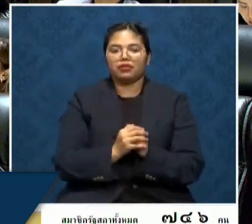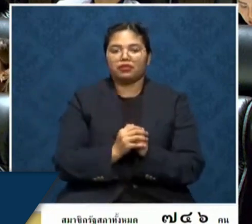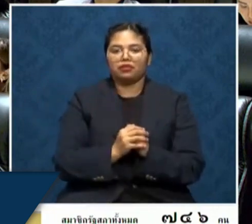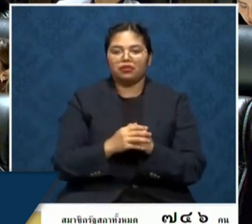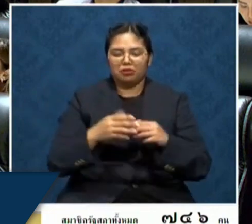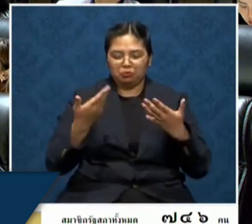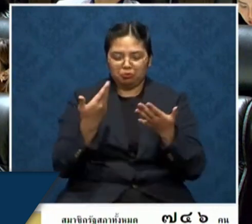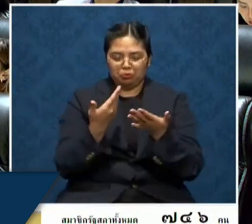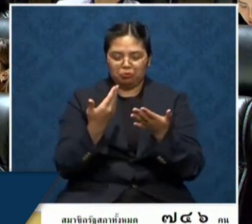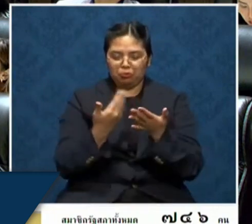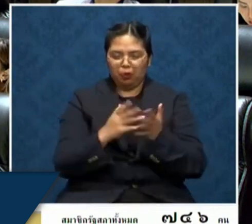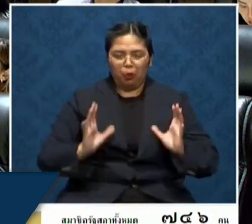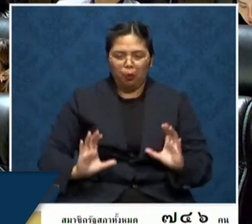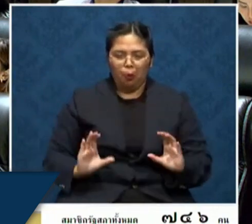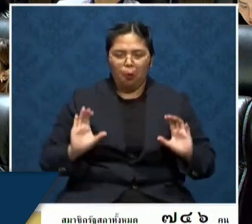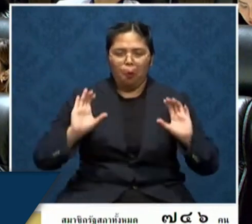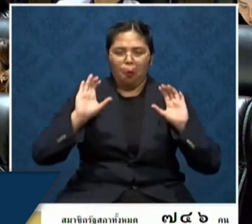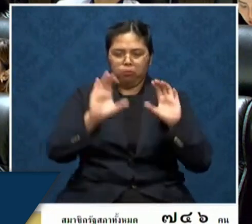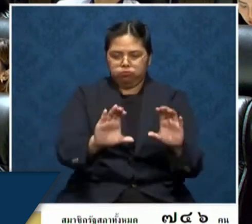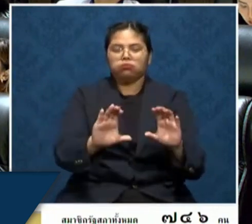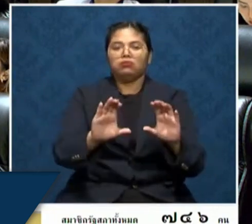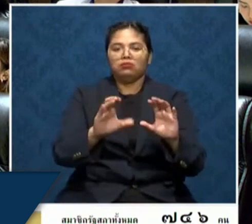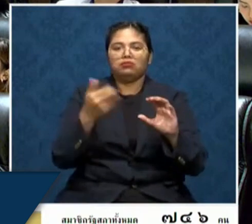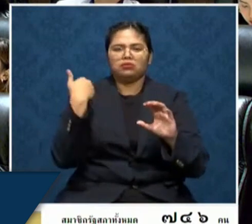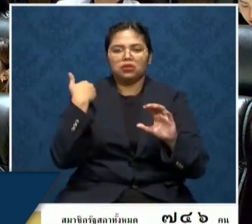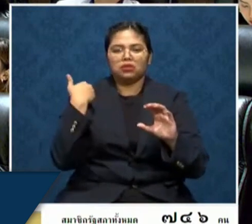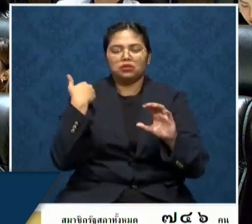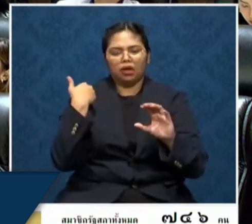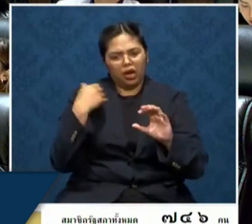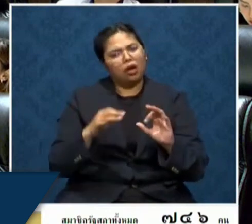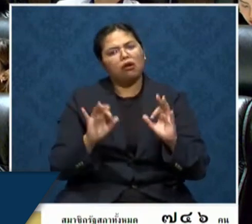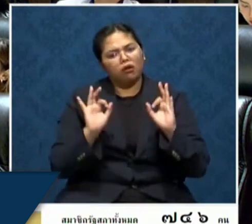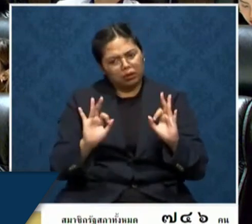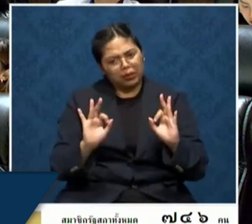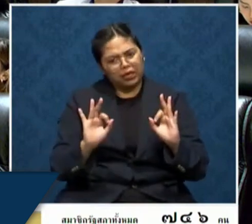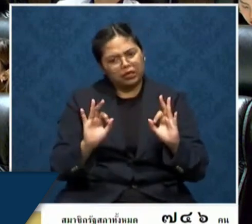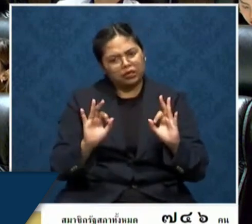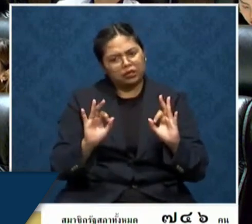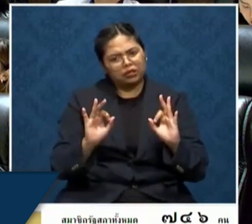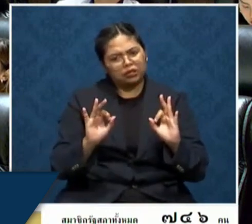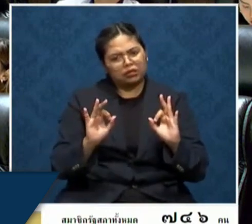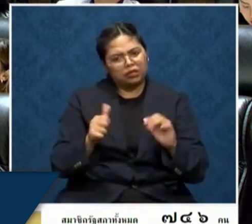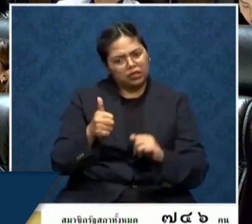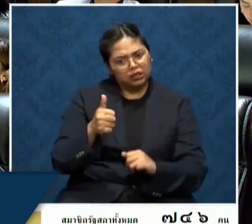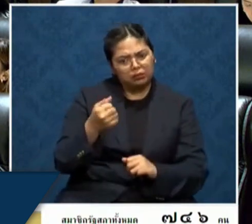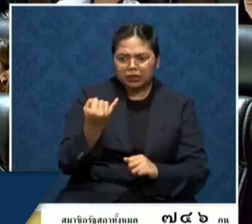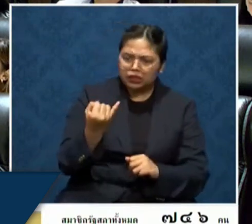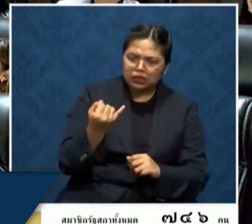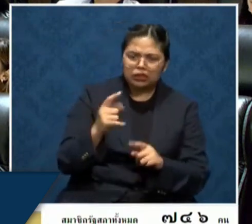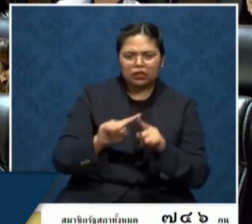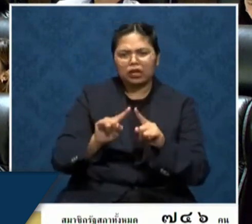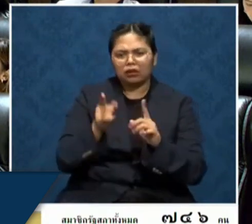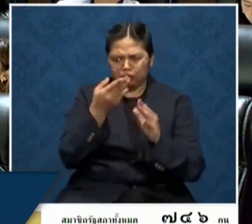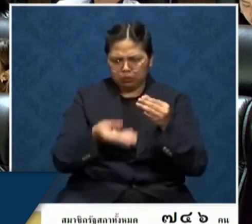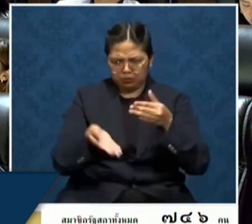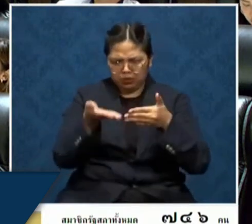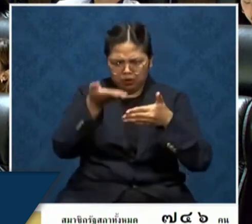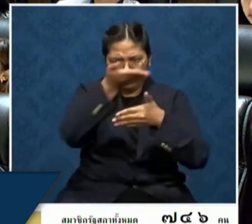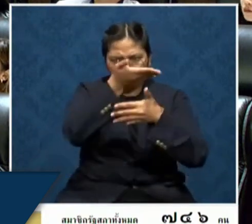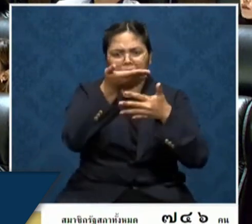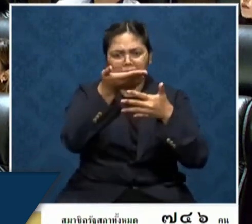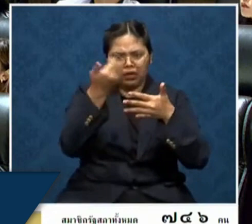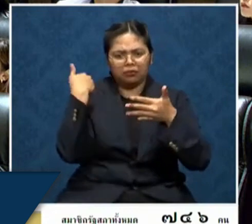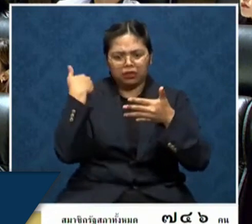นะครับคำถามคือสิ่งเหล่านี้คุ้มหรือไม่แถมวันนี้ท่านกำลังจะต่อยอดมันขึ้นไปอีกท่านได้ไปดูหรือยั